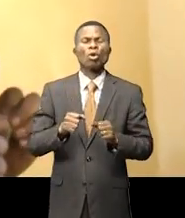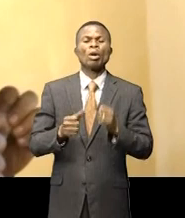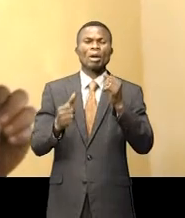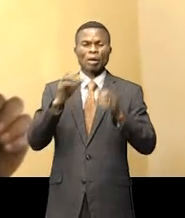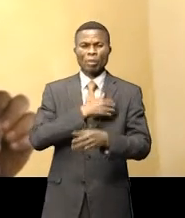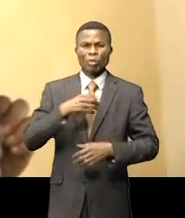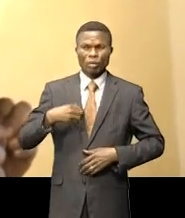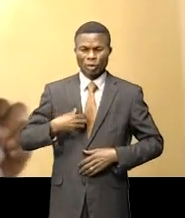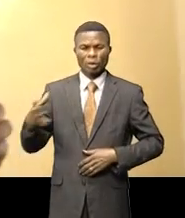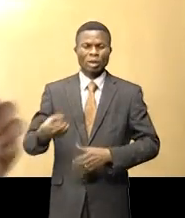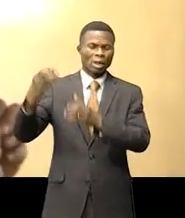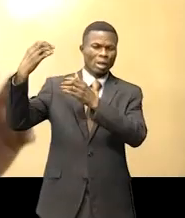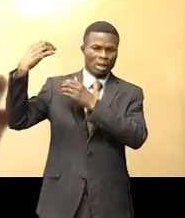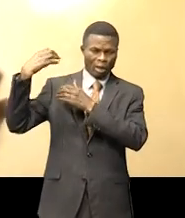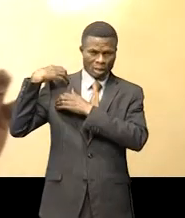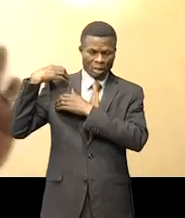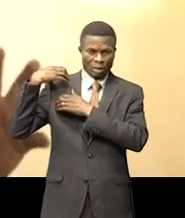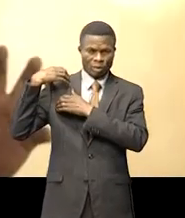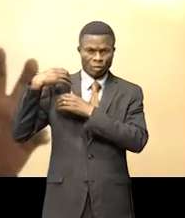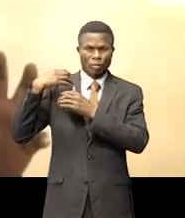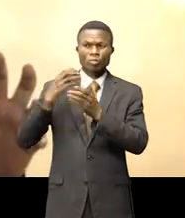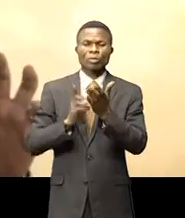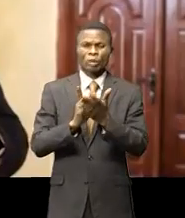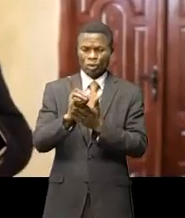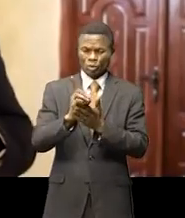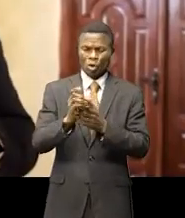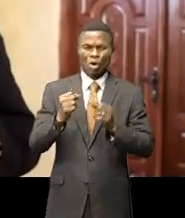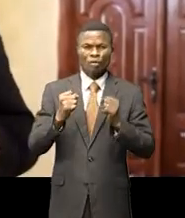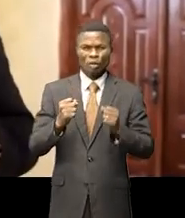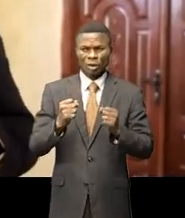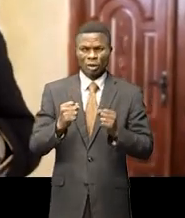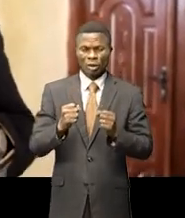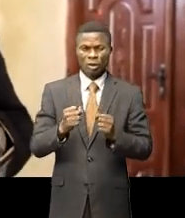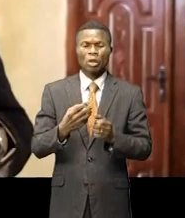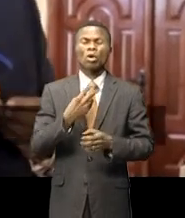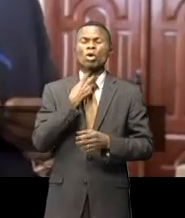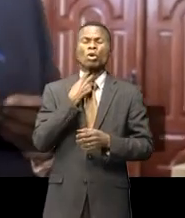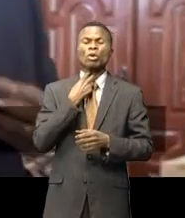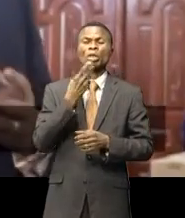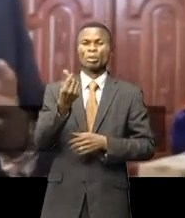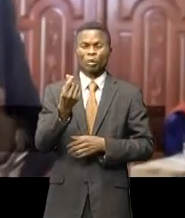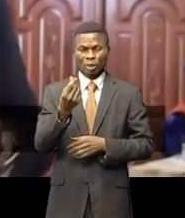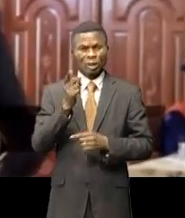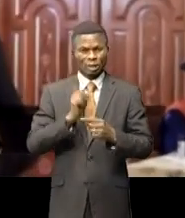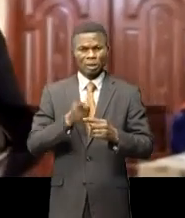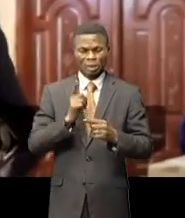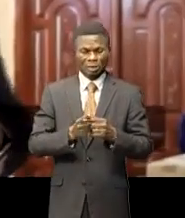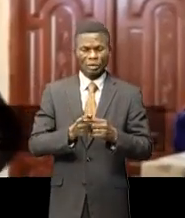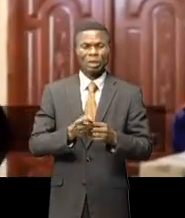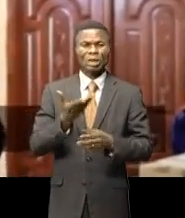ont eu une prise en charge définitive. L'obstacle financier était un